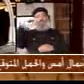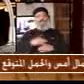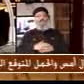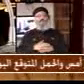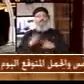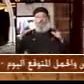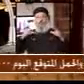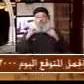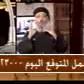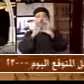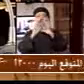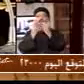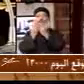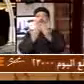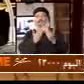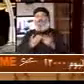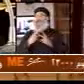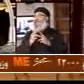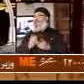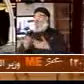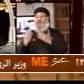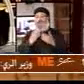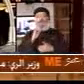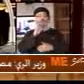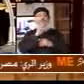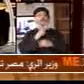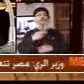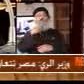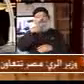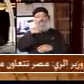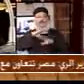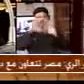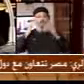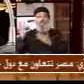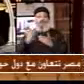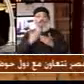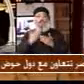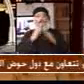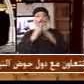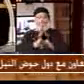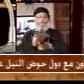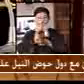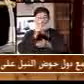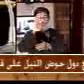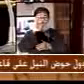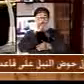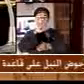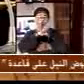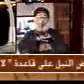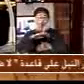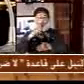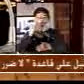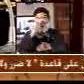مع أسرتهم، عاملين حملة للتوعية بالنظافة، جايين مصر عشان توعية الأطفال